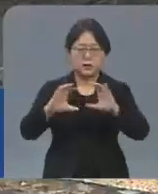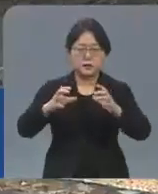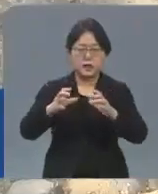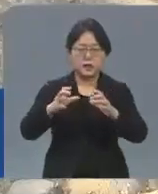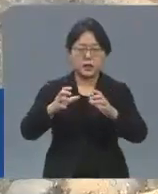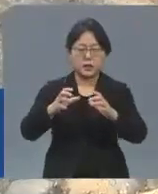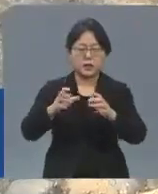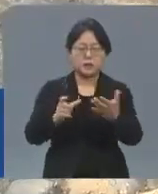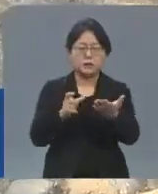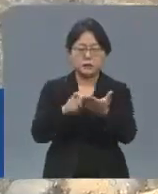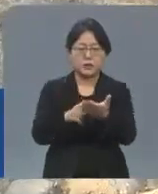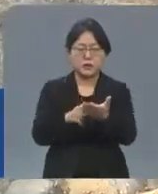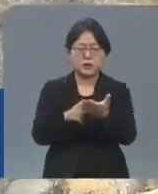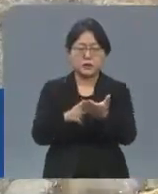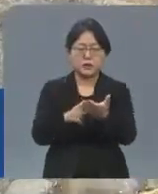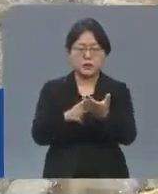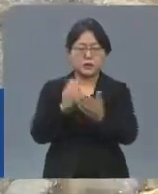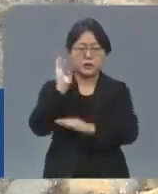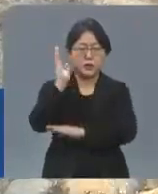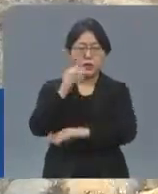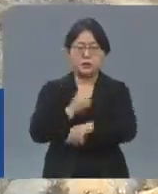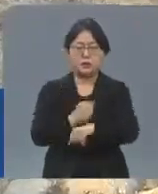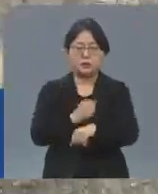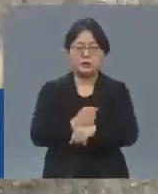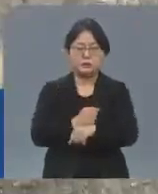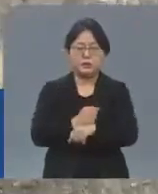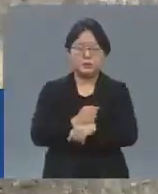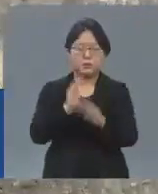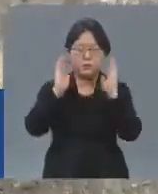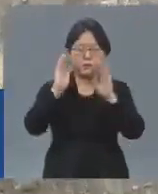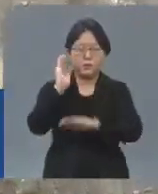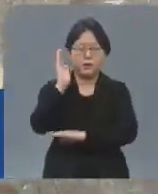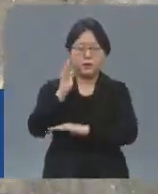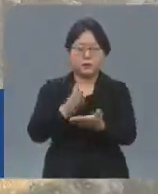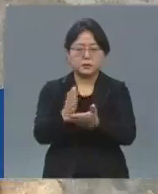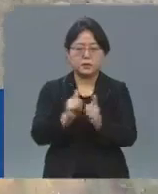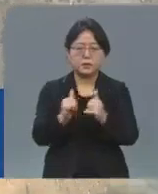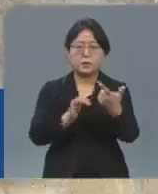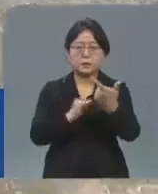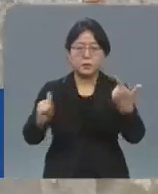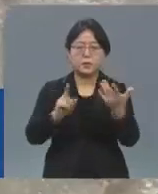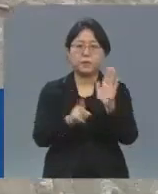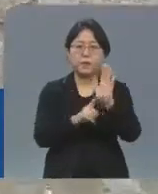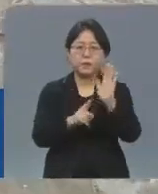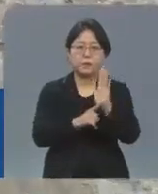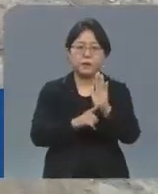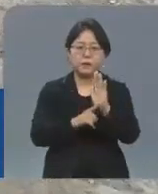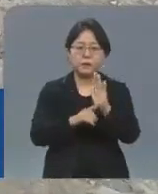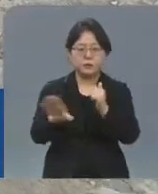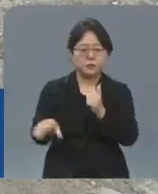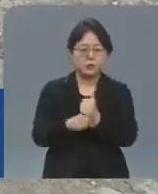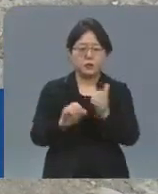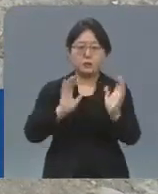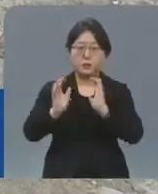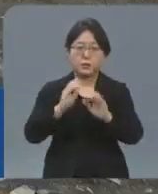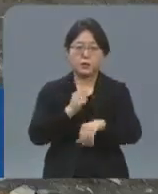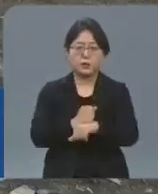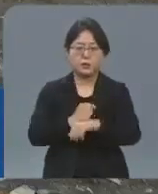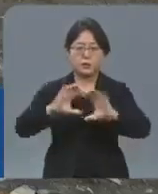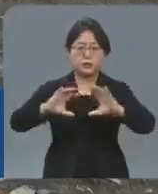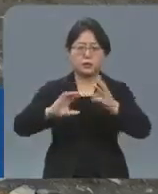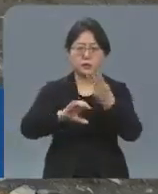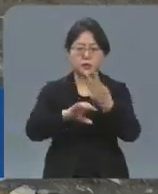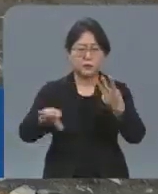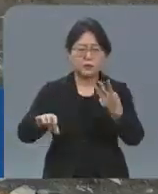등재 추진을 위한 학술대회를 개최합니다. 학술대회는 전문가 6명의 발표와 종합토론으로 진행되고